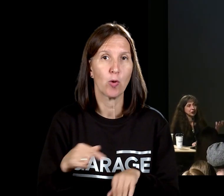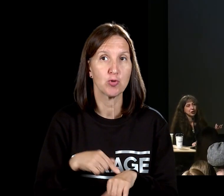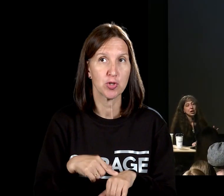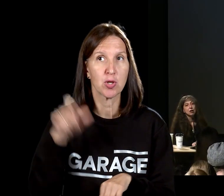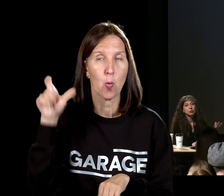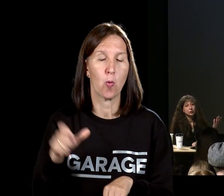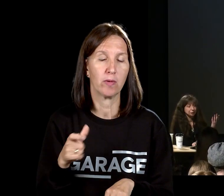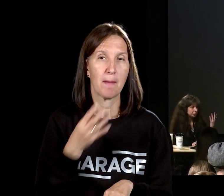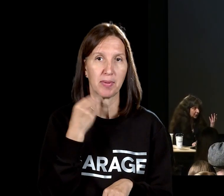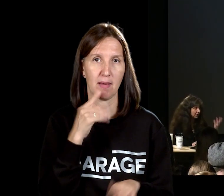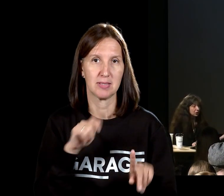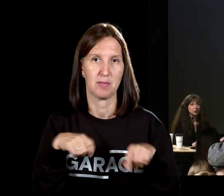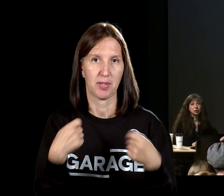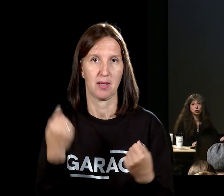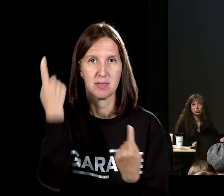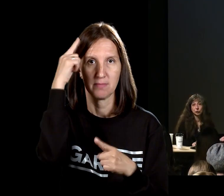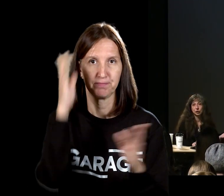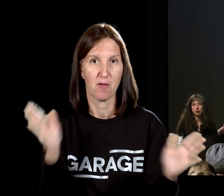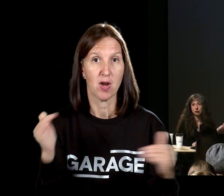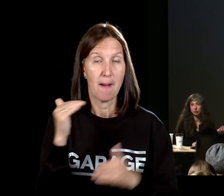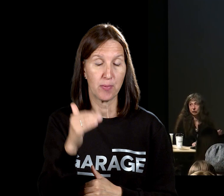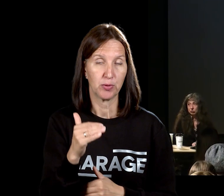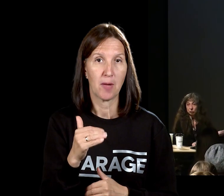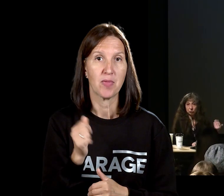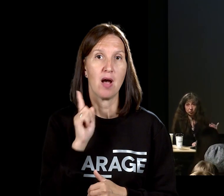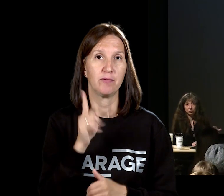пытается передать. В 40-е годы вот все-таки